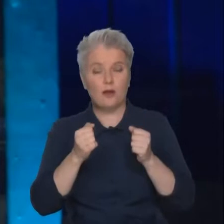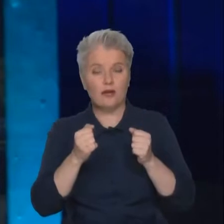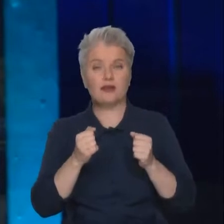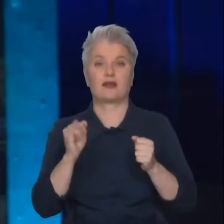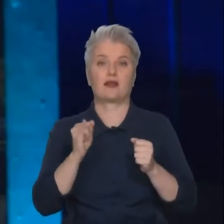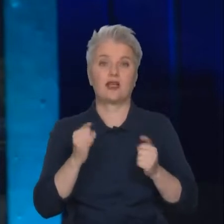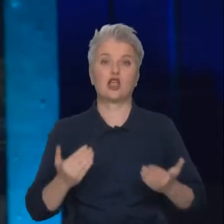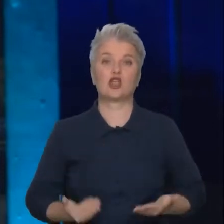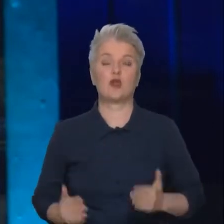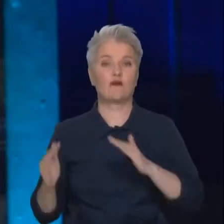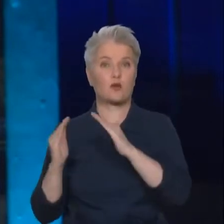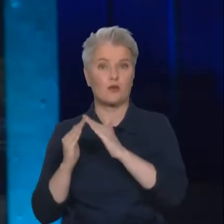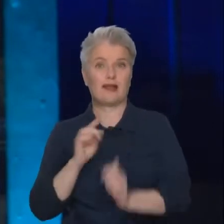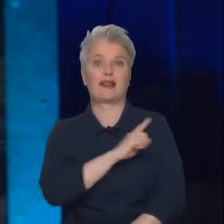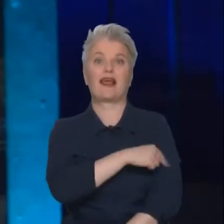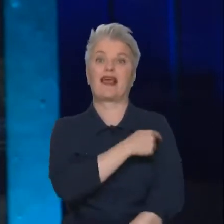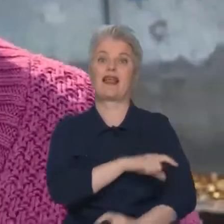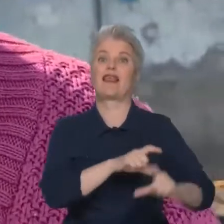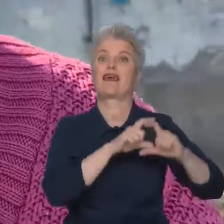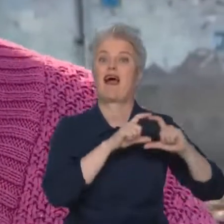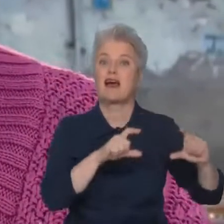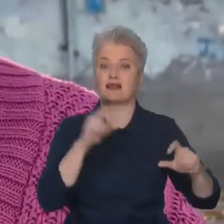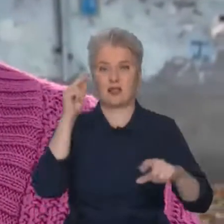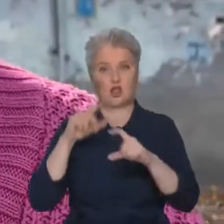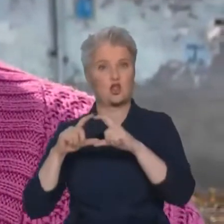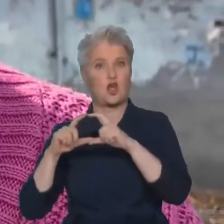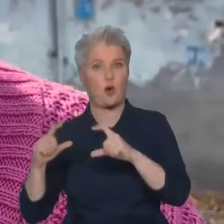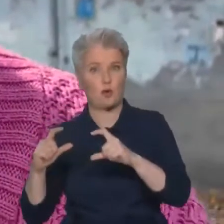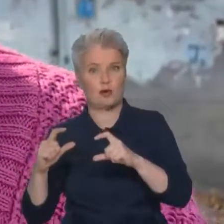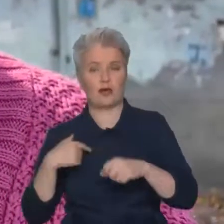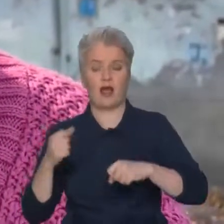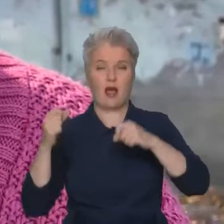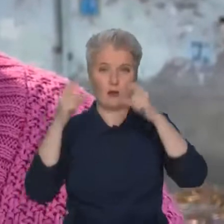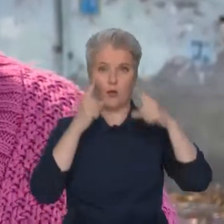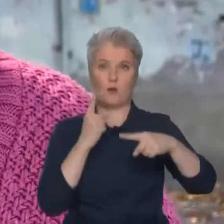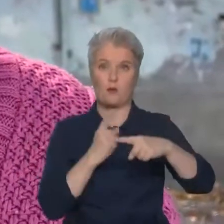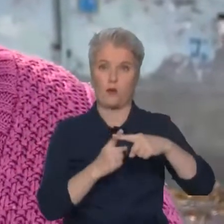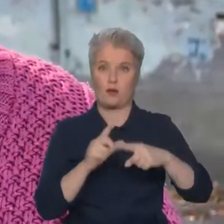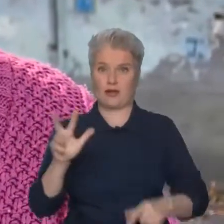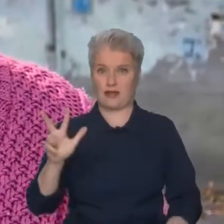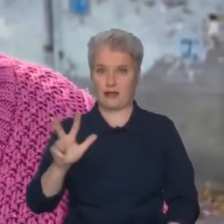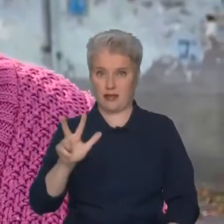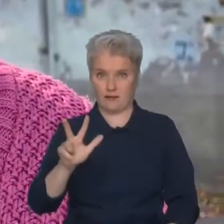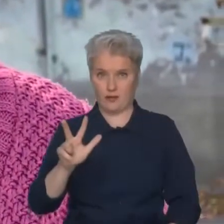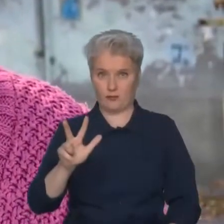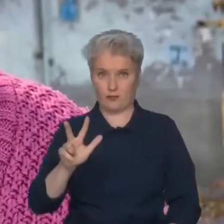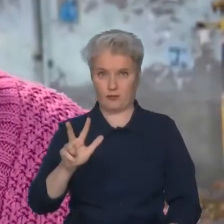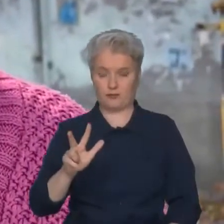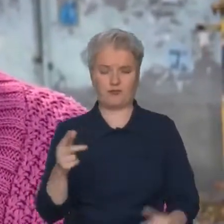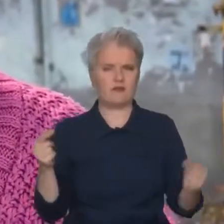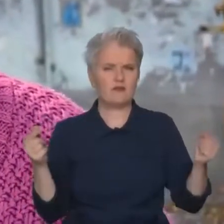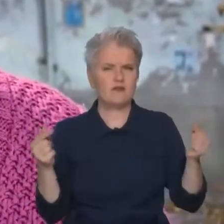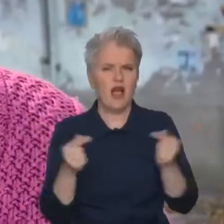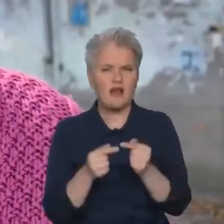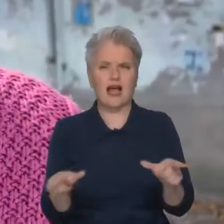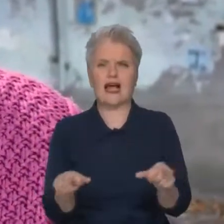школи. Подробиці далі. Проснулася пол-третього десь, і якраз з